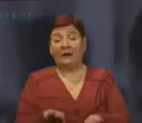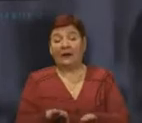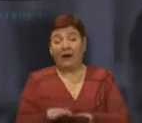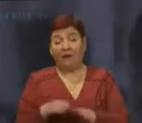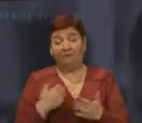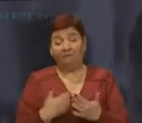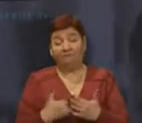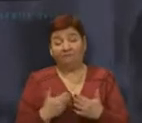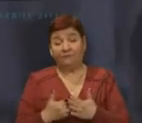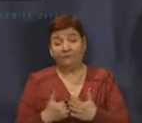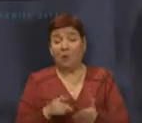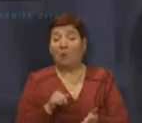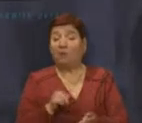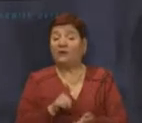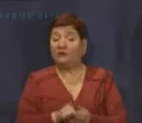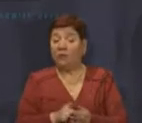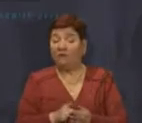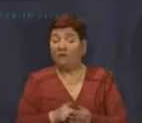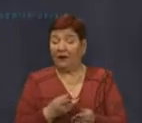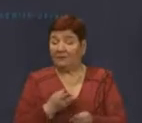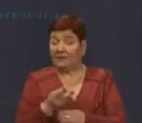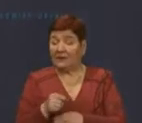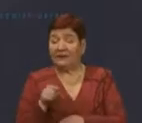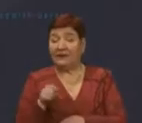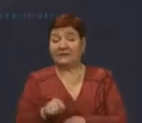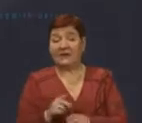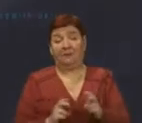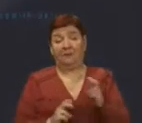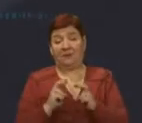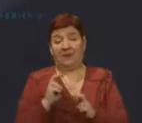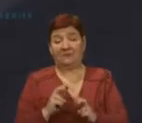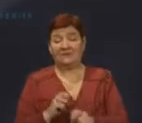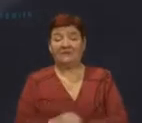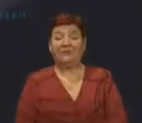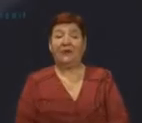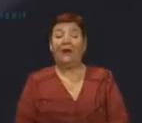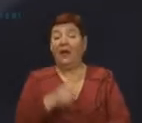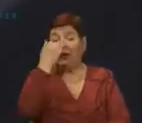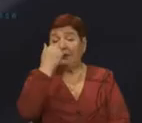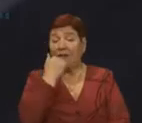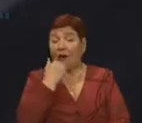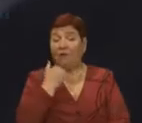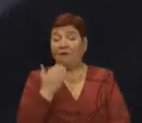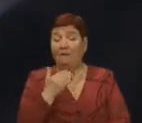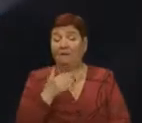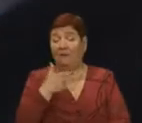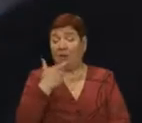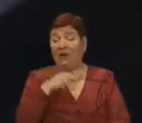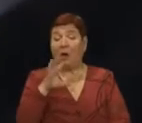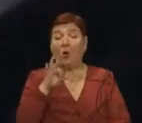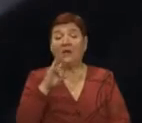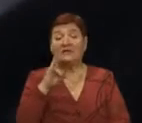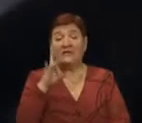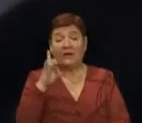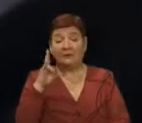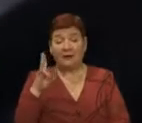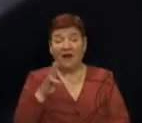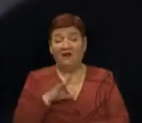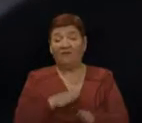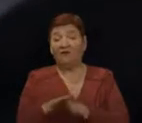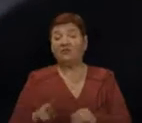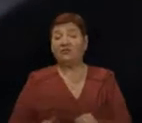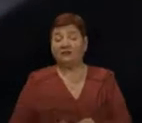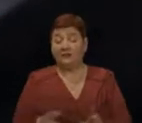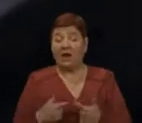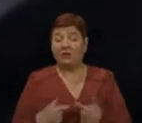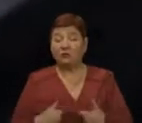така податкова преференція для цих підприємств. Дякуємо вам дуже, пане Олександре. Олександр Слобожан, виконавчий